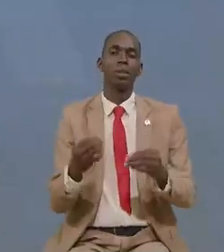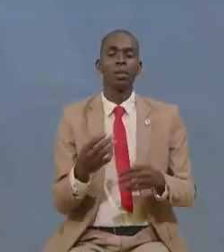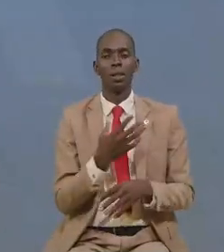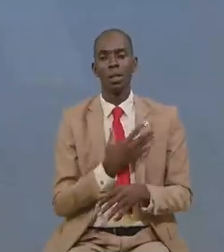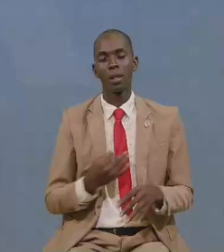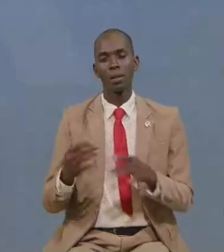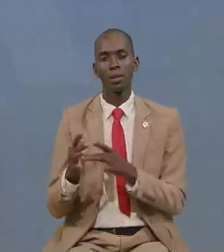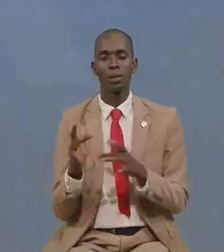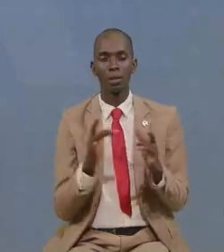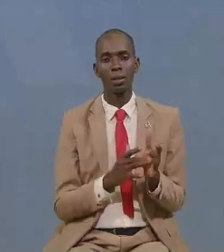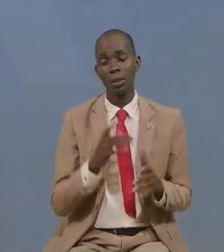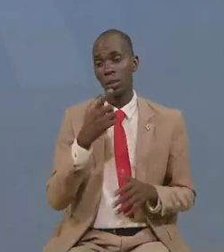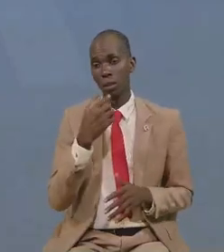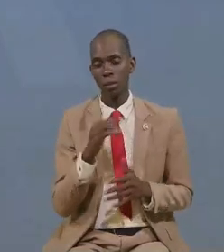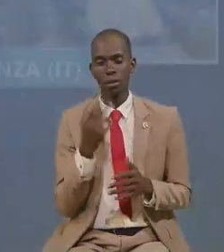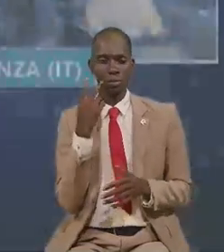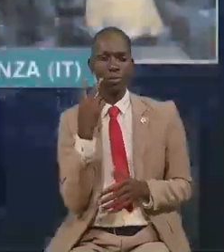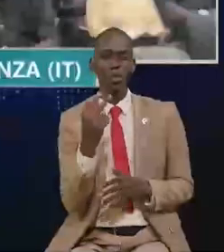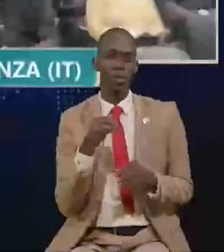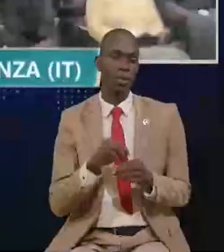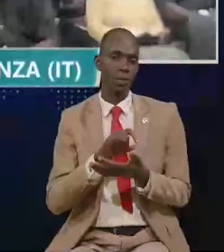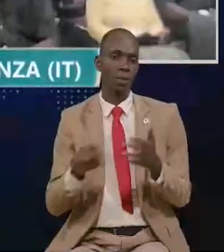Et Jésus lui dit,